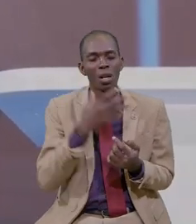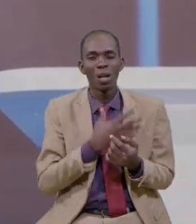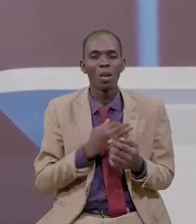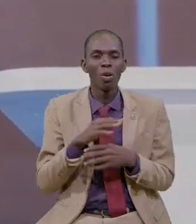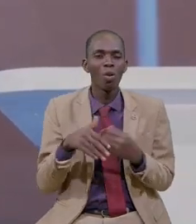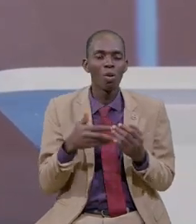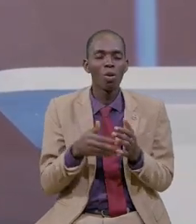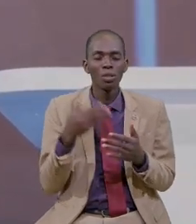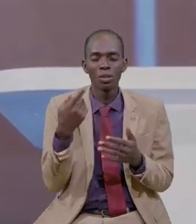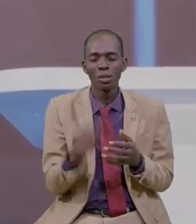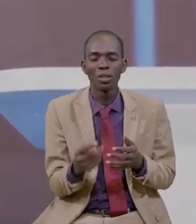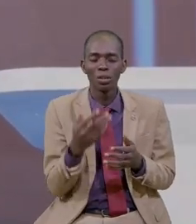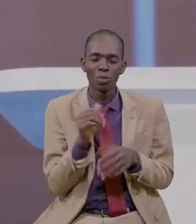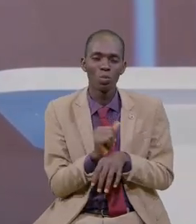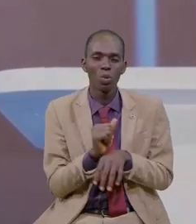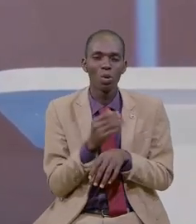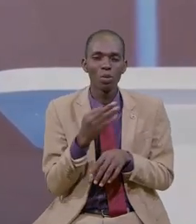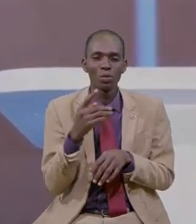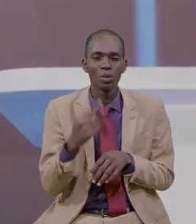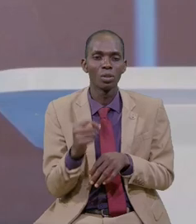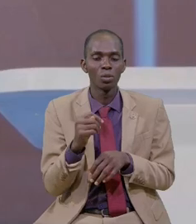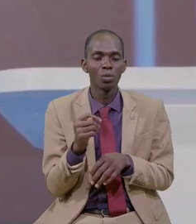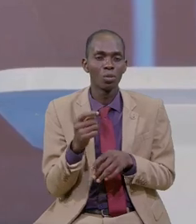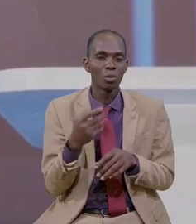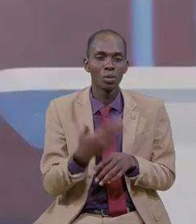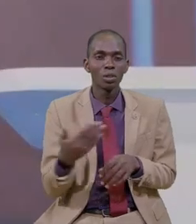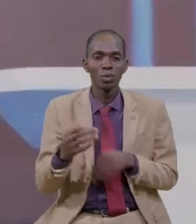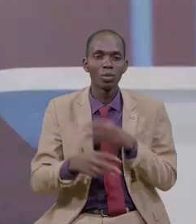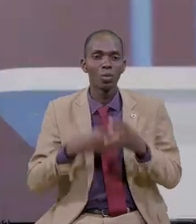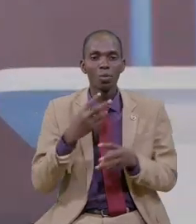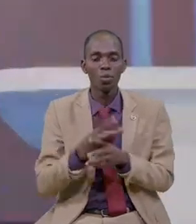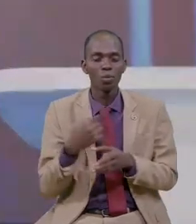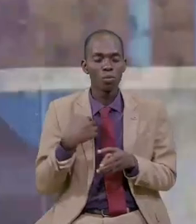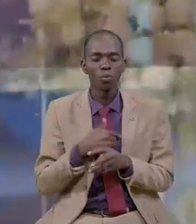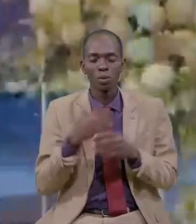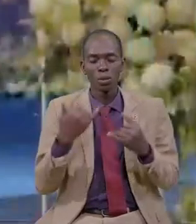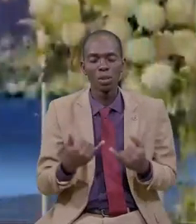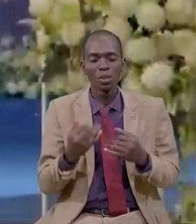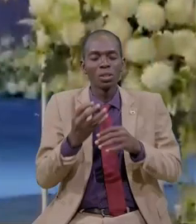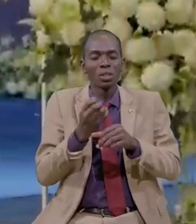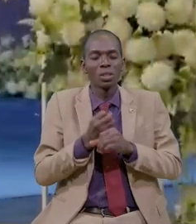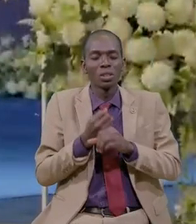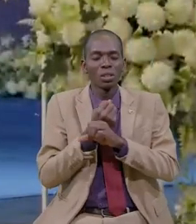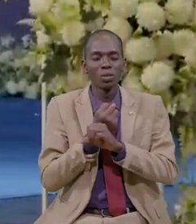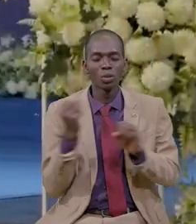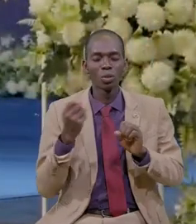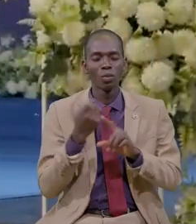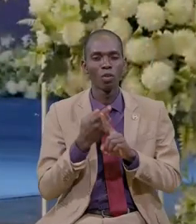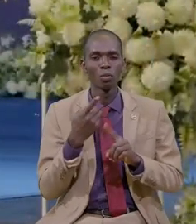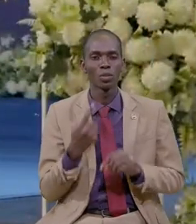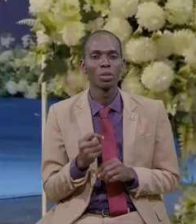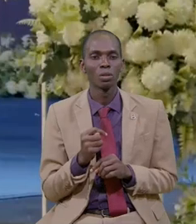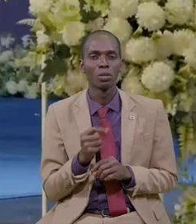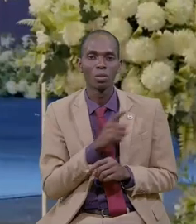sensualités du monde. Et nous avons cette libération, le salut de la part du Seigneur.